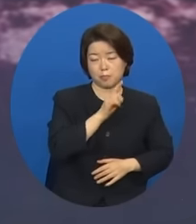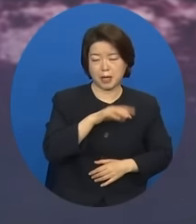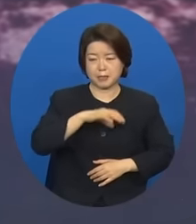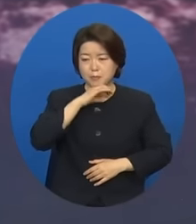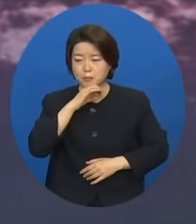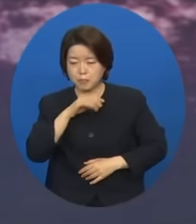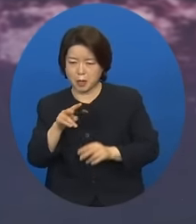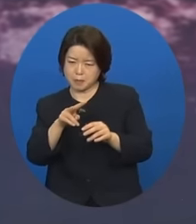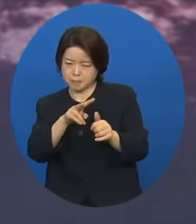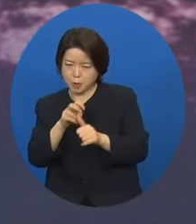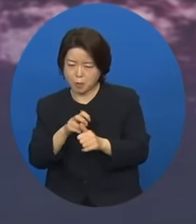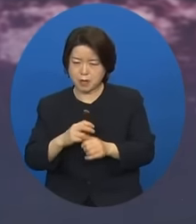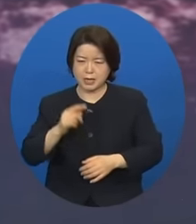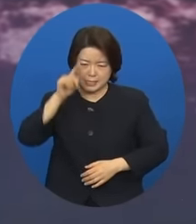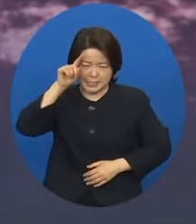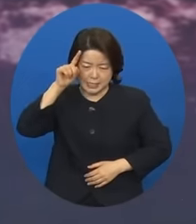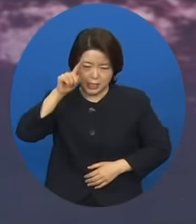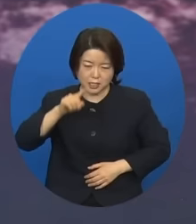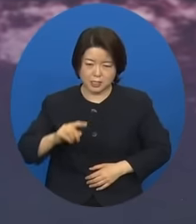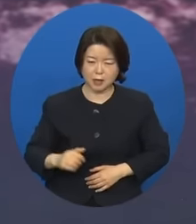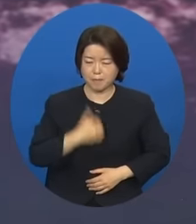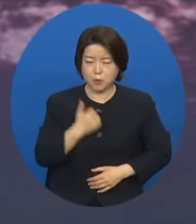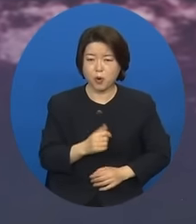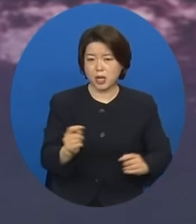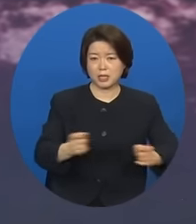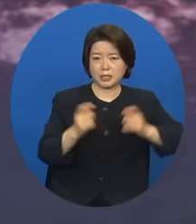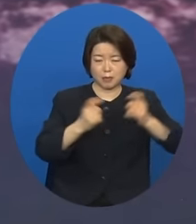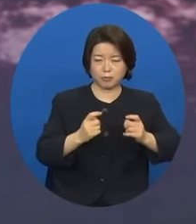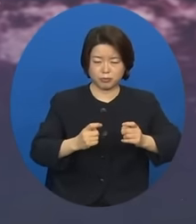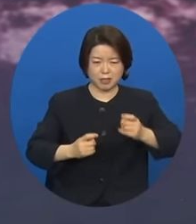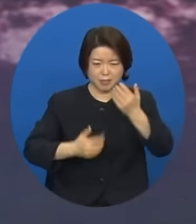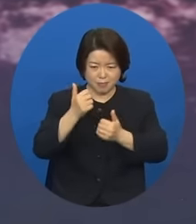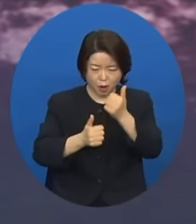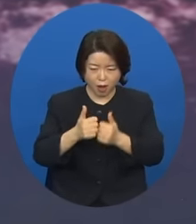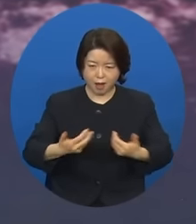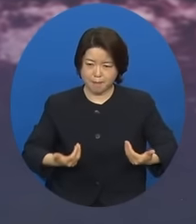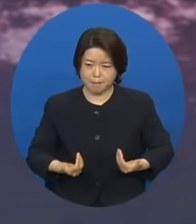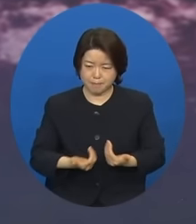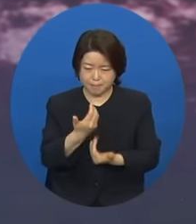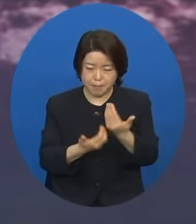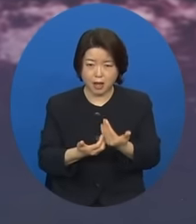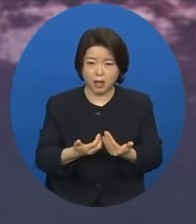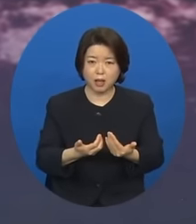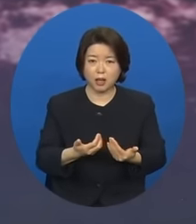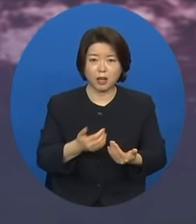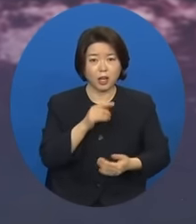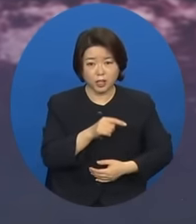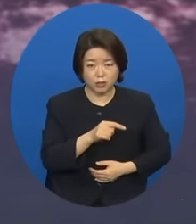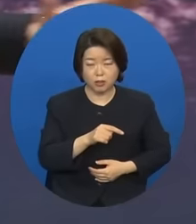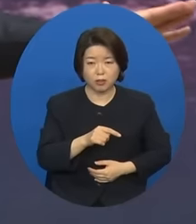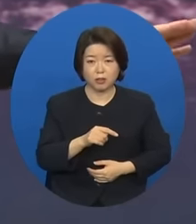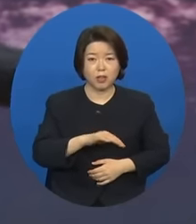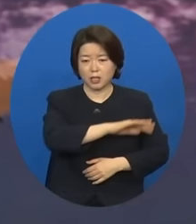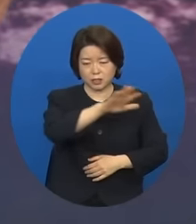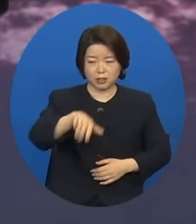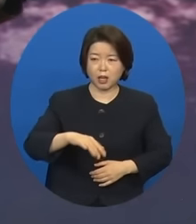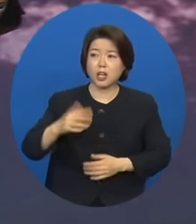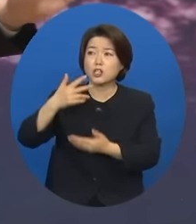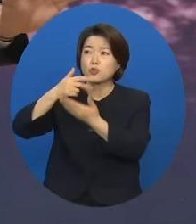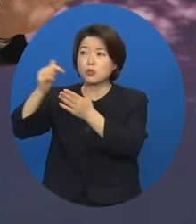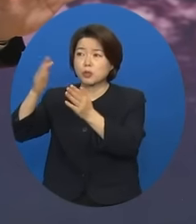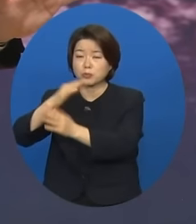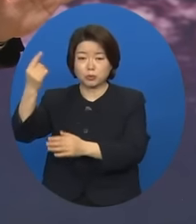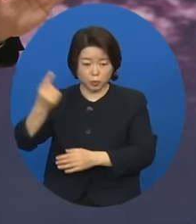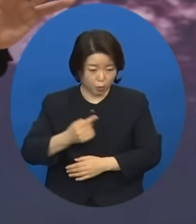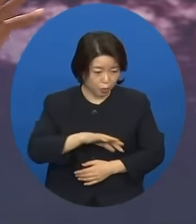원망 짜증 분노 다툼 경쟁 불안 두려이 모든 것이 주님으로부터 온 것이 아니라는 거예요 이런